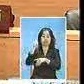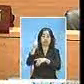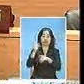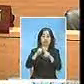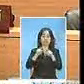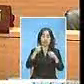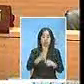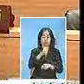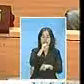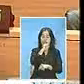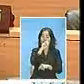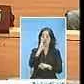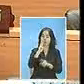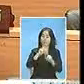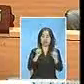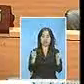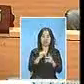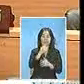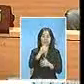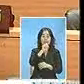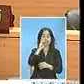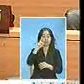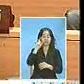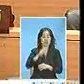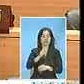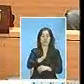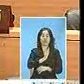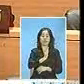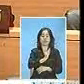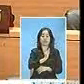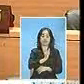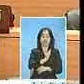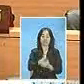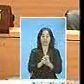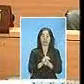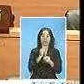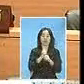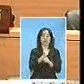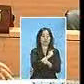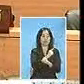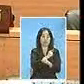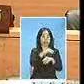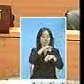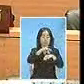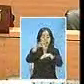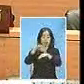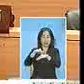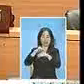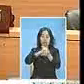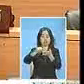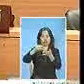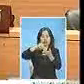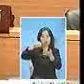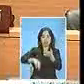แต่นี่สว.นะครับหลักการก็คือว่าเป็นกลางแล้วก็มาทำหน้าที่แต่งตั้งถอดถอนซึ่งมันคนละแบบค